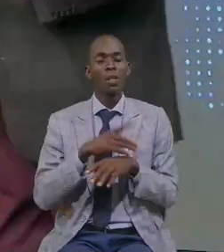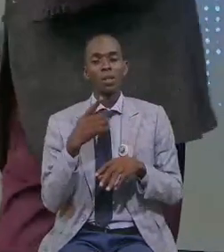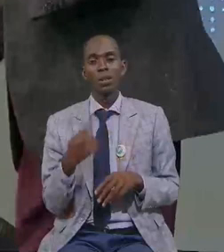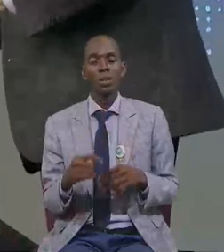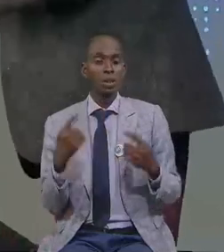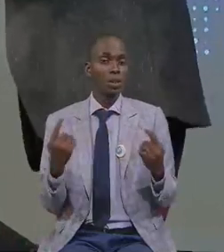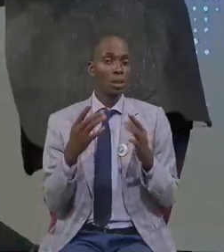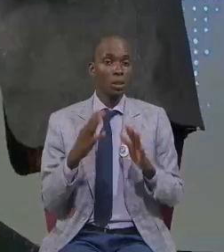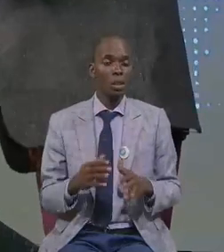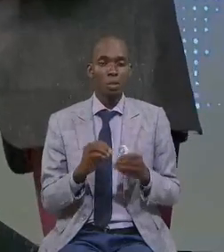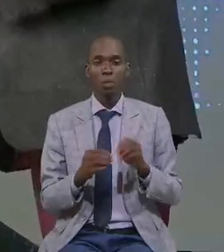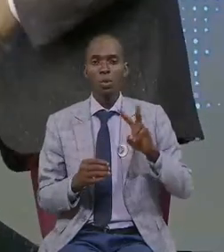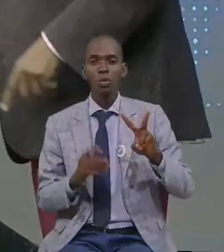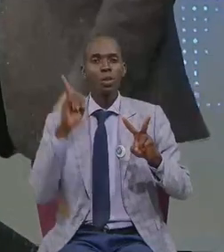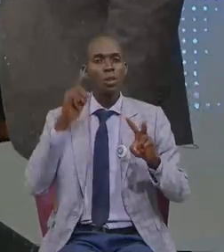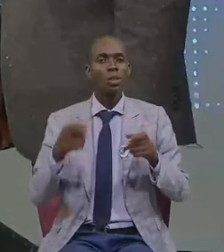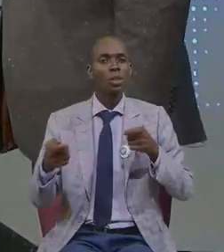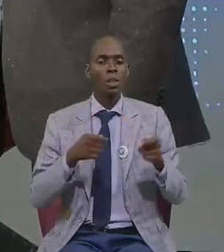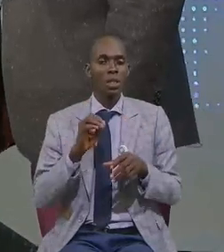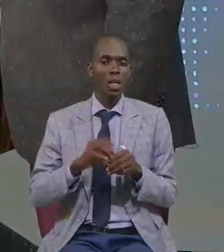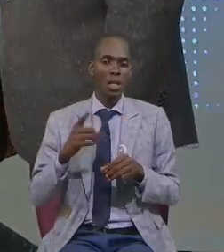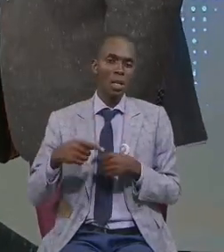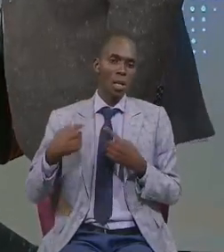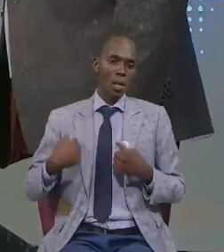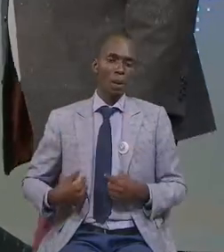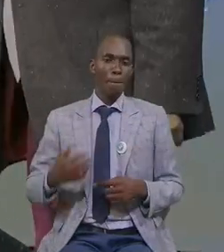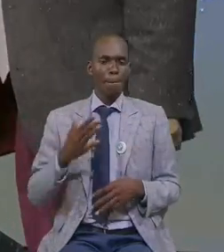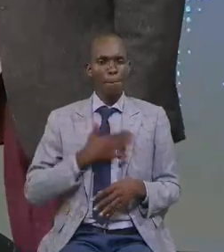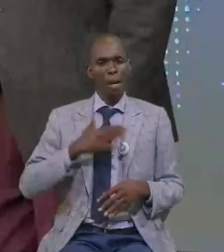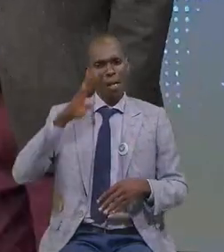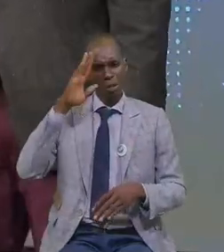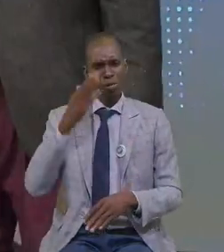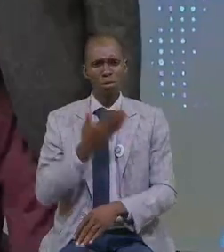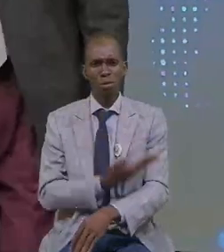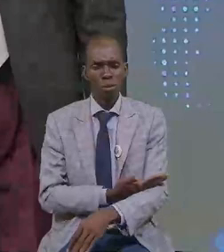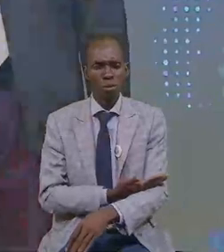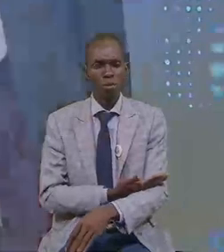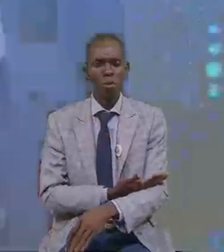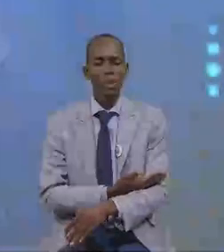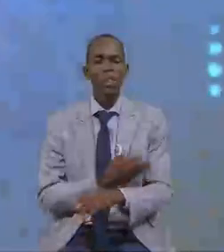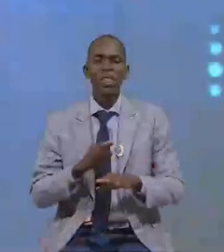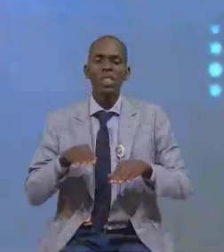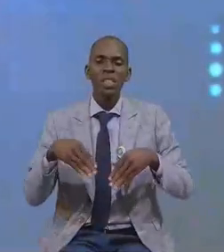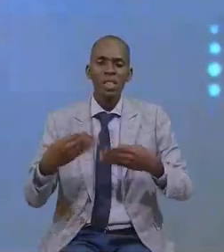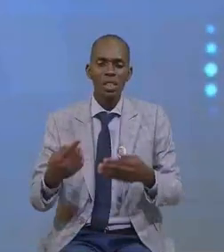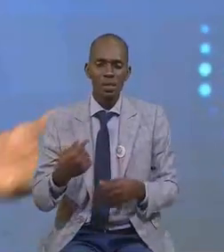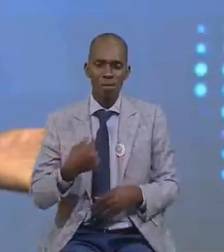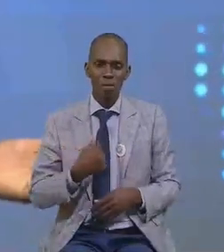les païens, les nations. Deux, il règne dans le cœur. Mon fils, donne-moi ton